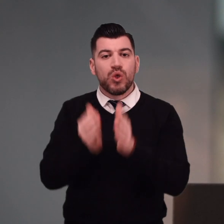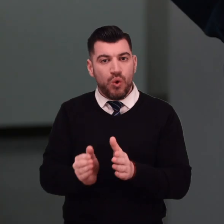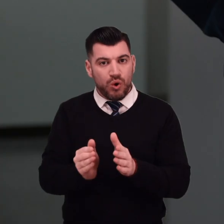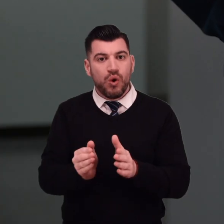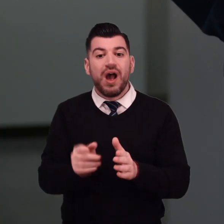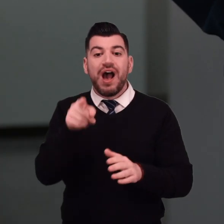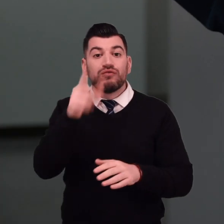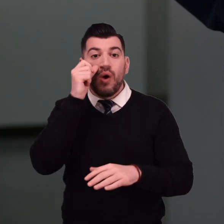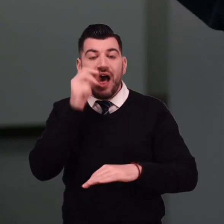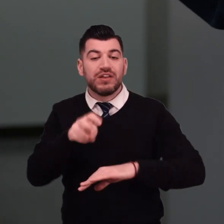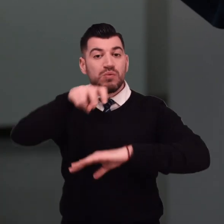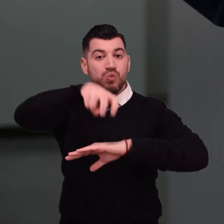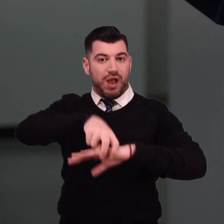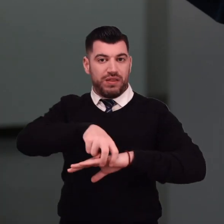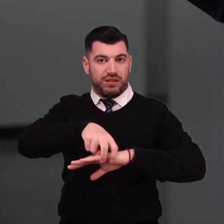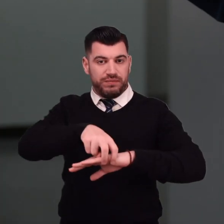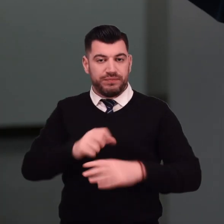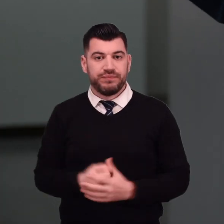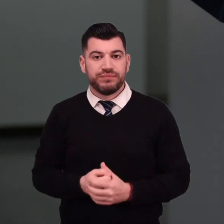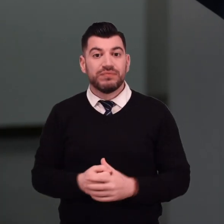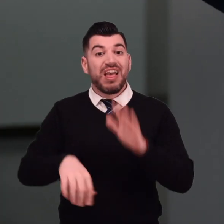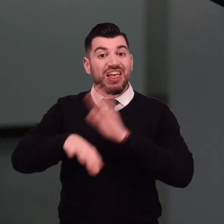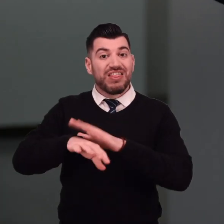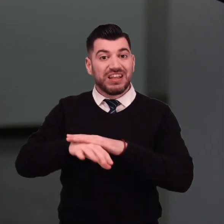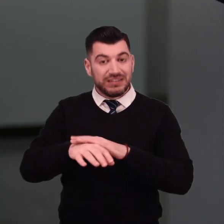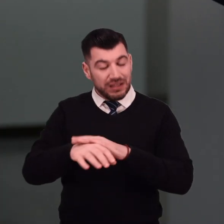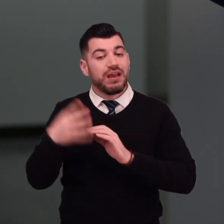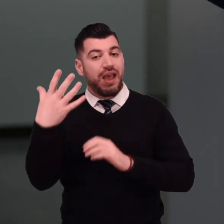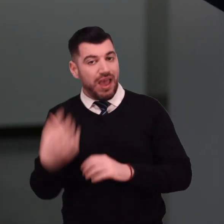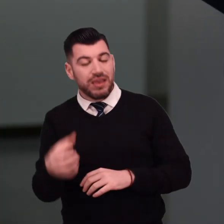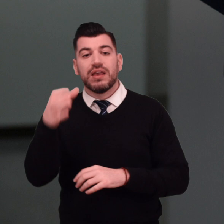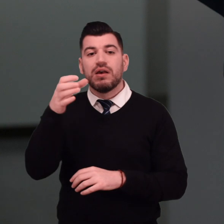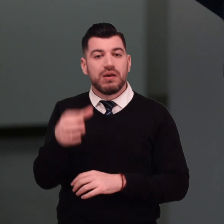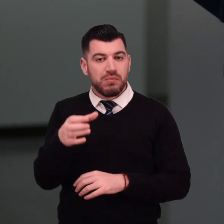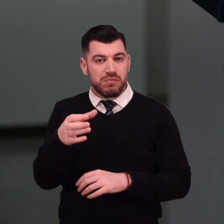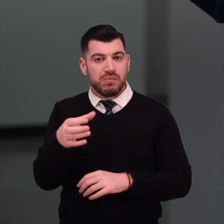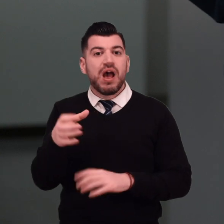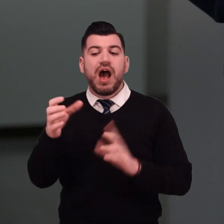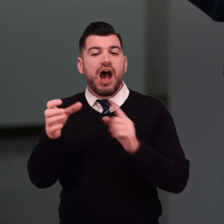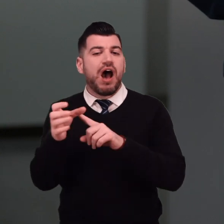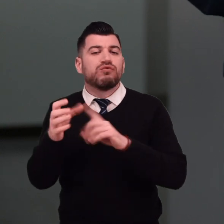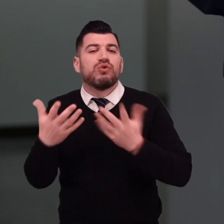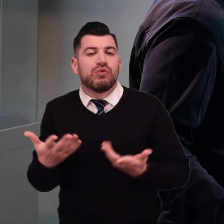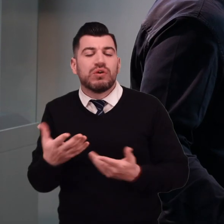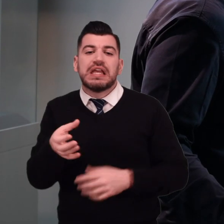σκαμνί. Με το δεξί του χέρι, που είναι προτεταμένο, κρατάει ένα κύπελο, σαν να ετοιμάζεται να πιει ή να κάνει